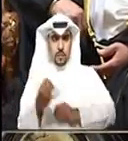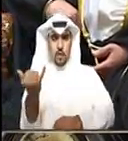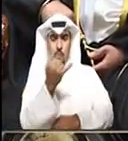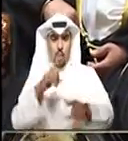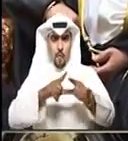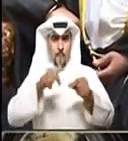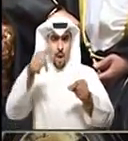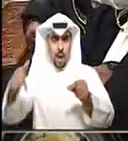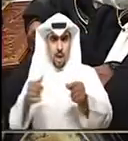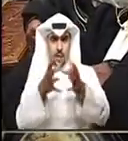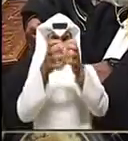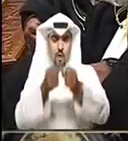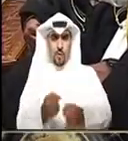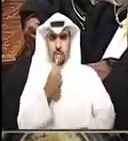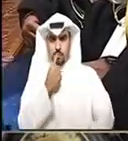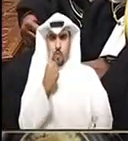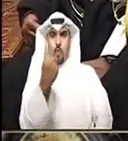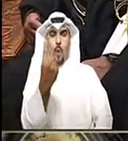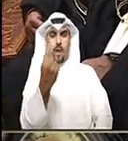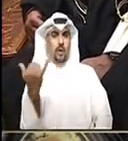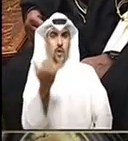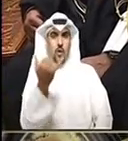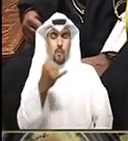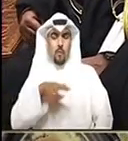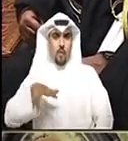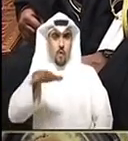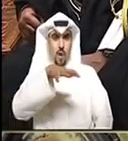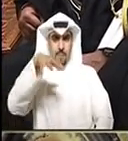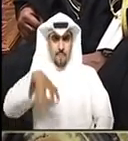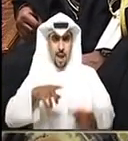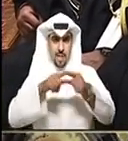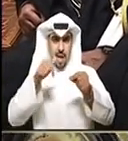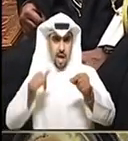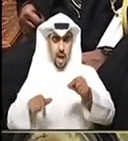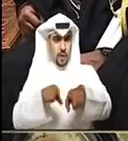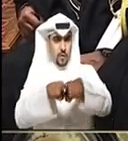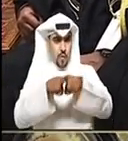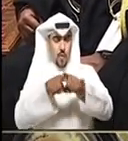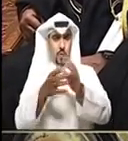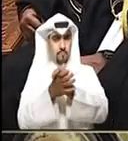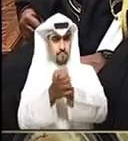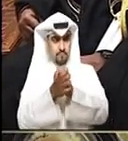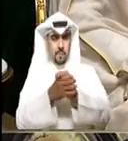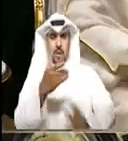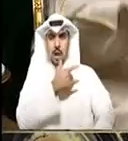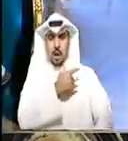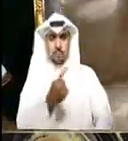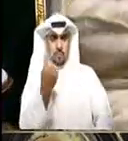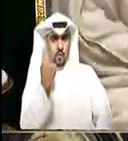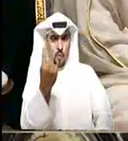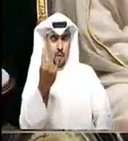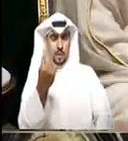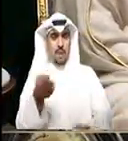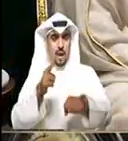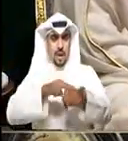الخليجي المشترك في إطار ما يجمع دول مجلس التعاون الخليجي من علاقات وطيدة، كما تم التطرق إلى آخر المستجدات